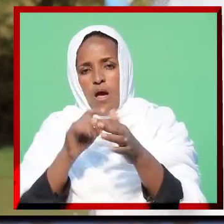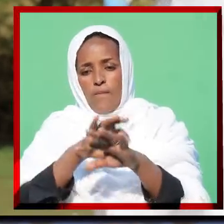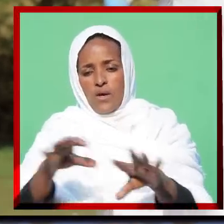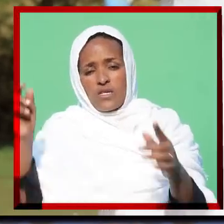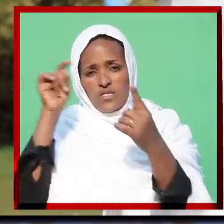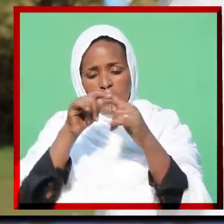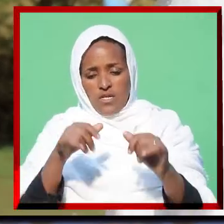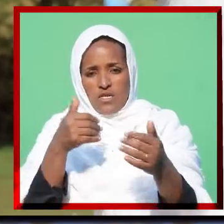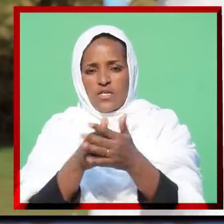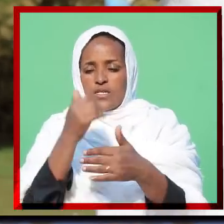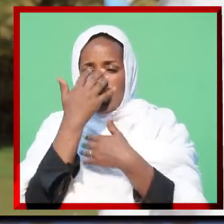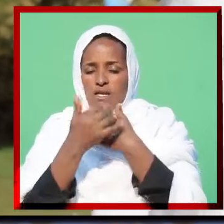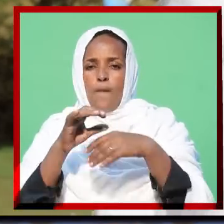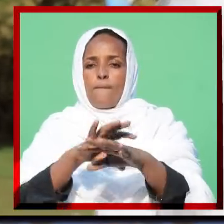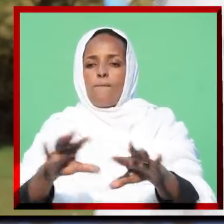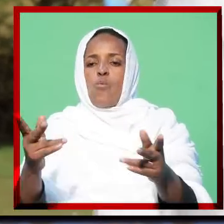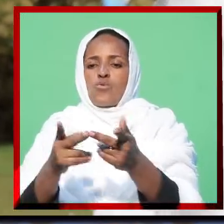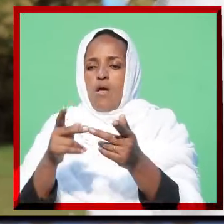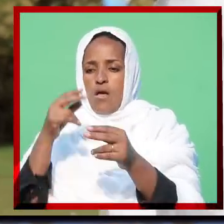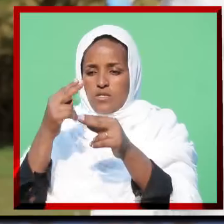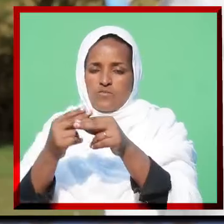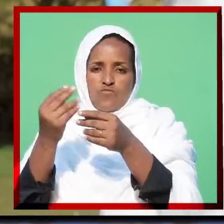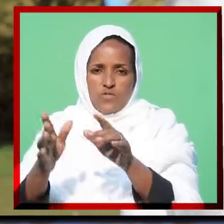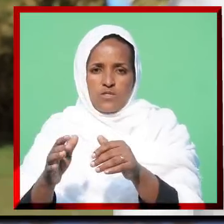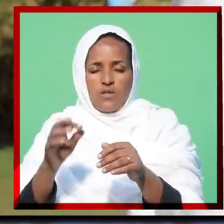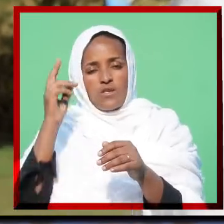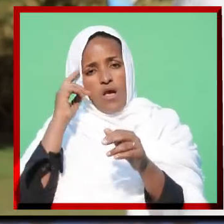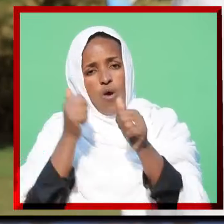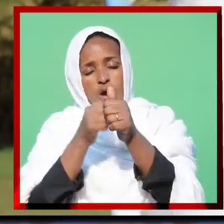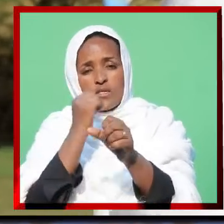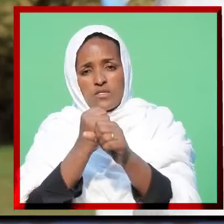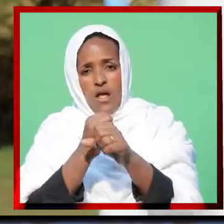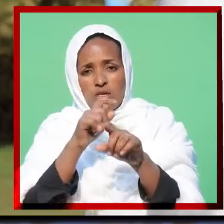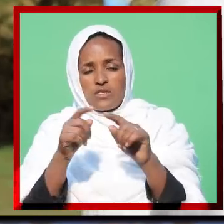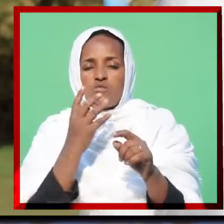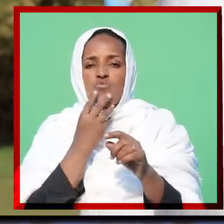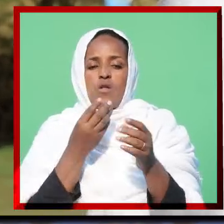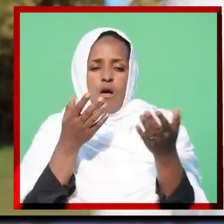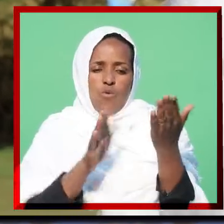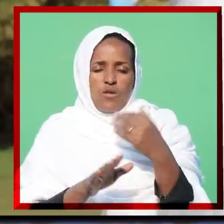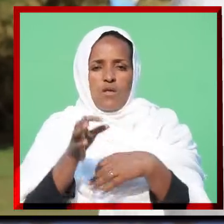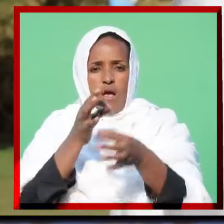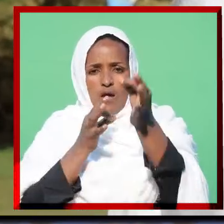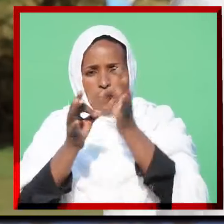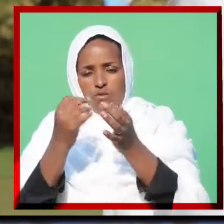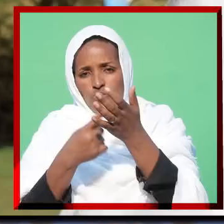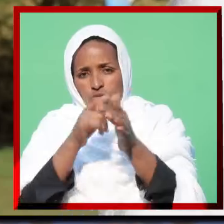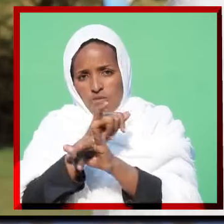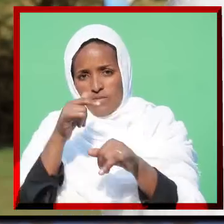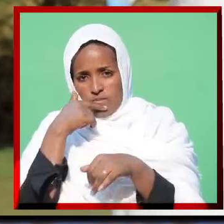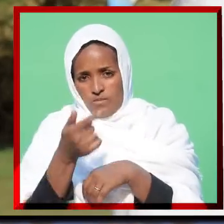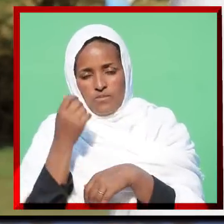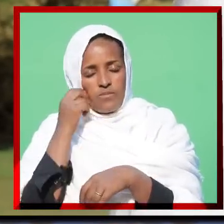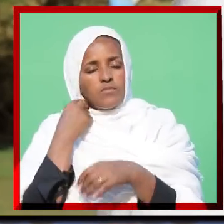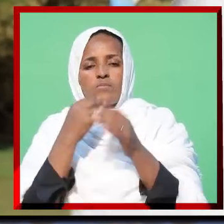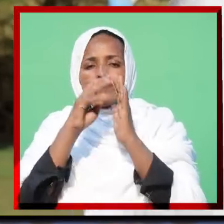እስከዛሬ ድረስ የደም መሬት ተባለ ይላል። የሐዋርያ ሥራ ላይ ስንመለከት ግን ስለ ይሁዳ አሟሟት አገላለጹ እንዲህ ይላል። የሐዋርያ ሥራ